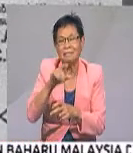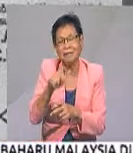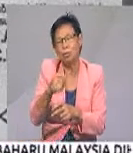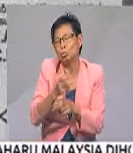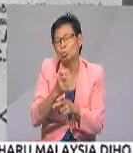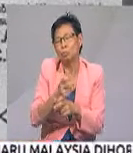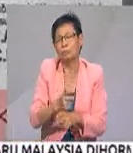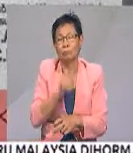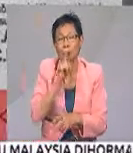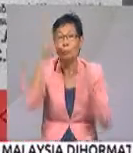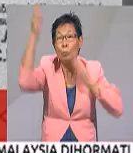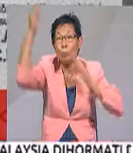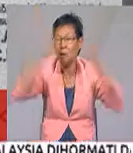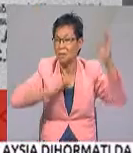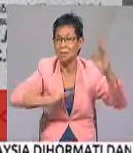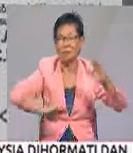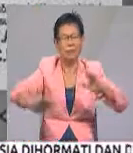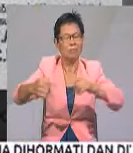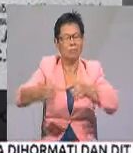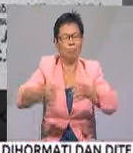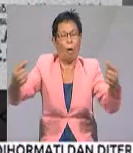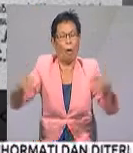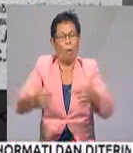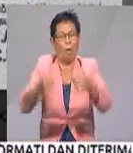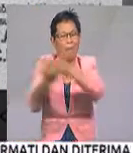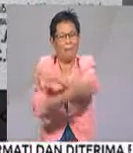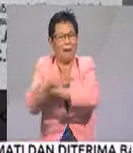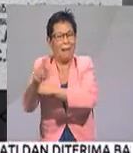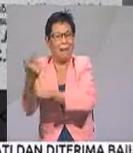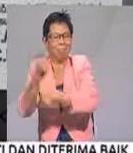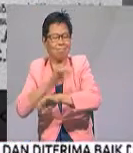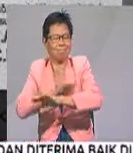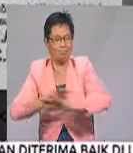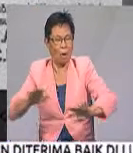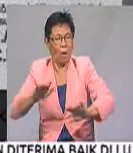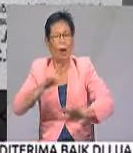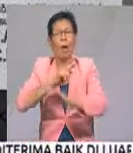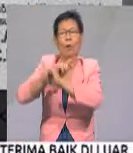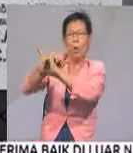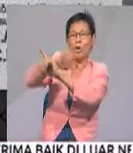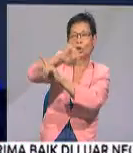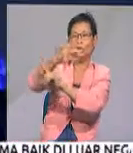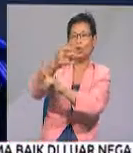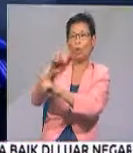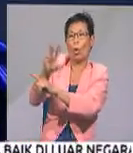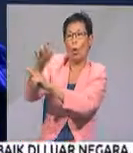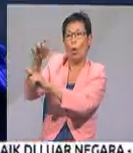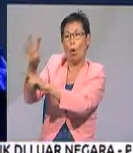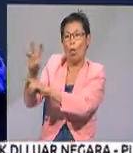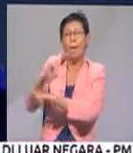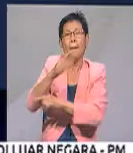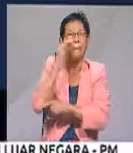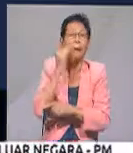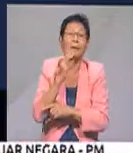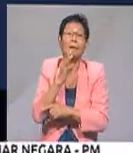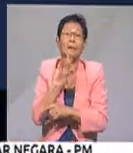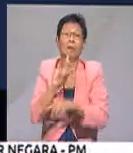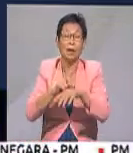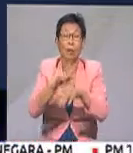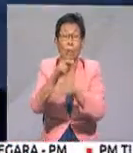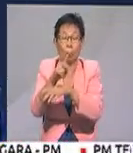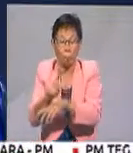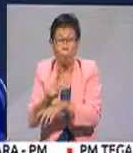Yang pasti, Malaysia tidak akan bermusuh dengan mana-mana negara yang dikatakan melindungi Jolo. Tun Dr. Mahathir menyatakannya di Ibu